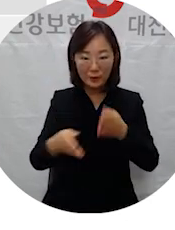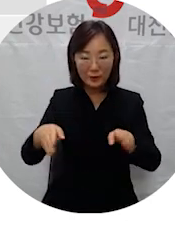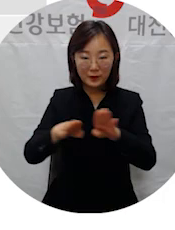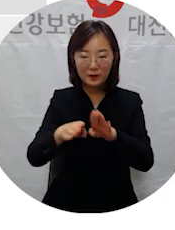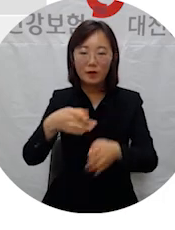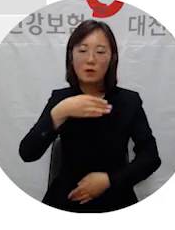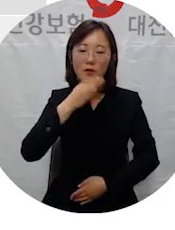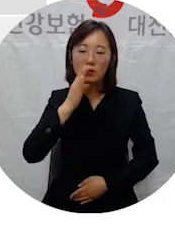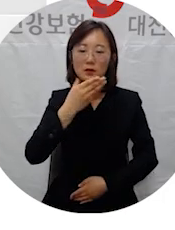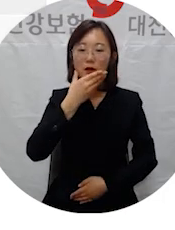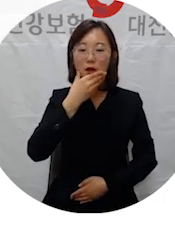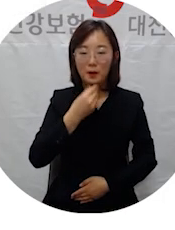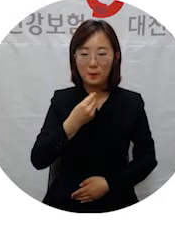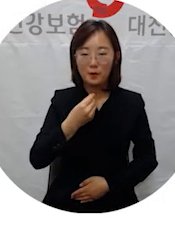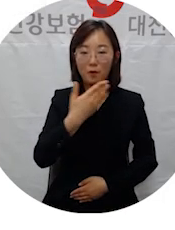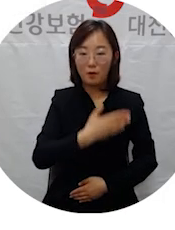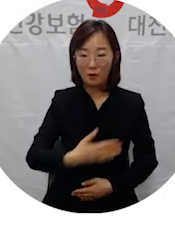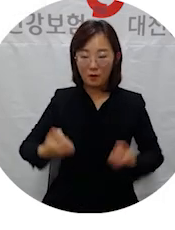비용은 없습니다.